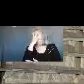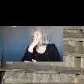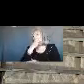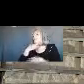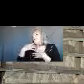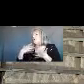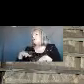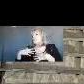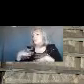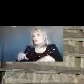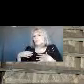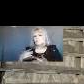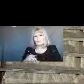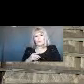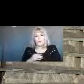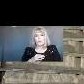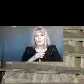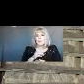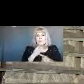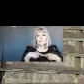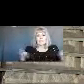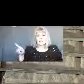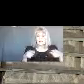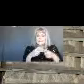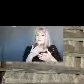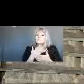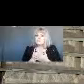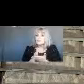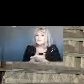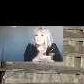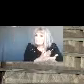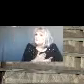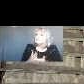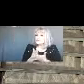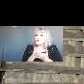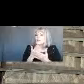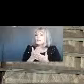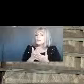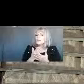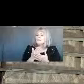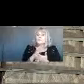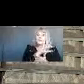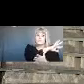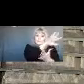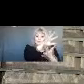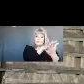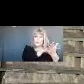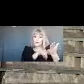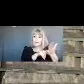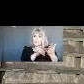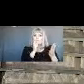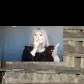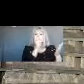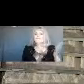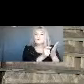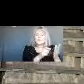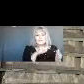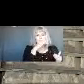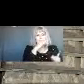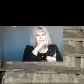beautiful lied en ons sal in die week die story van hierdie liedjie met julle deel. 'N lied wat gaan oor jou en my